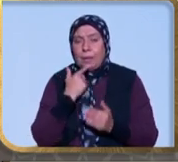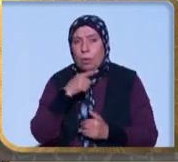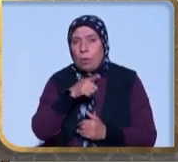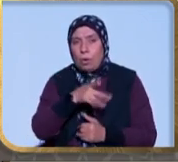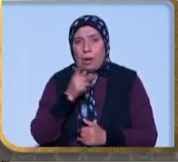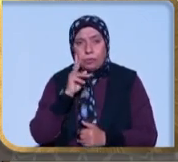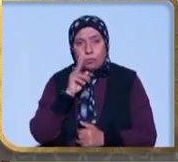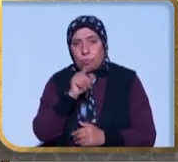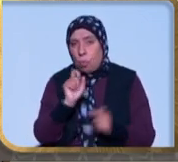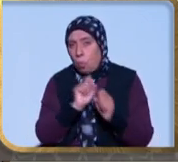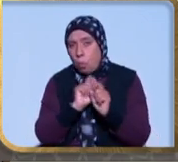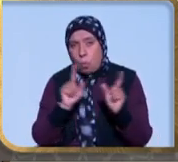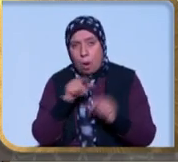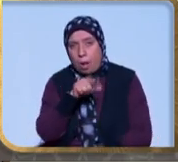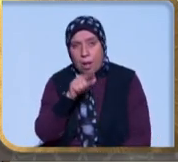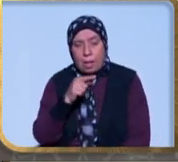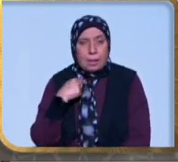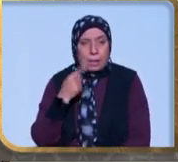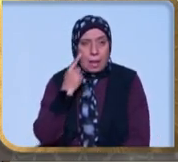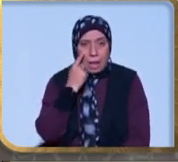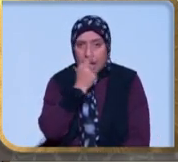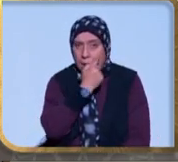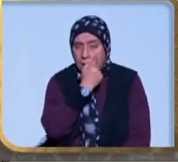فإنها لا تعمى